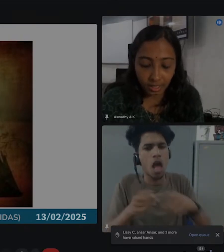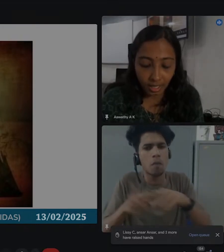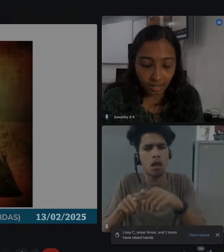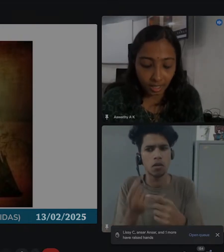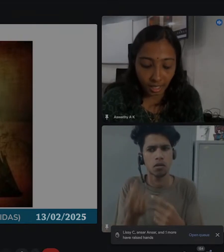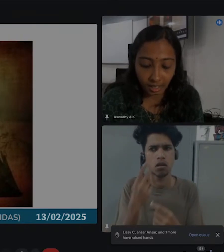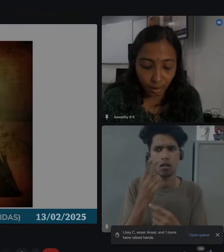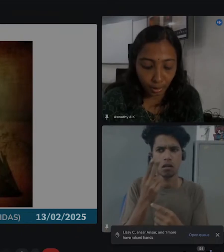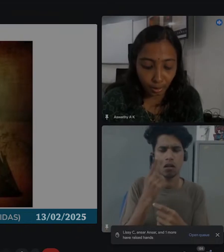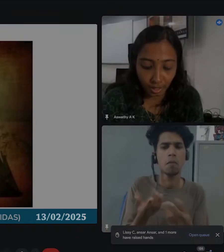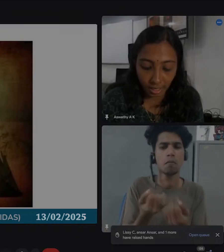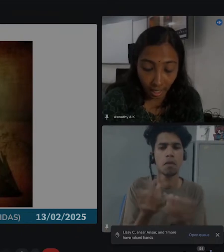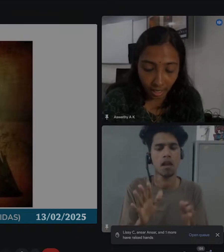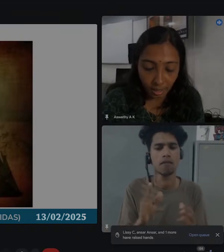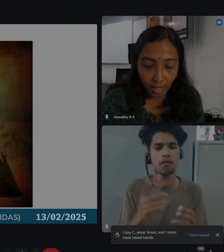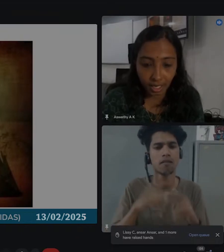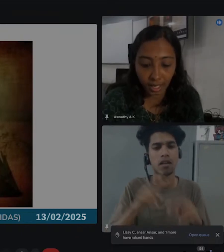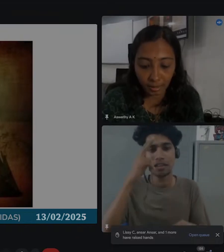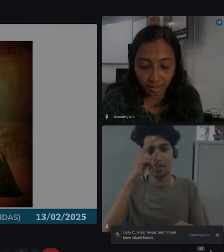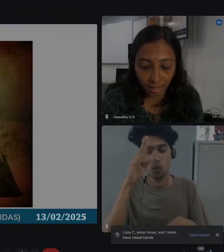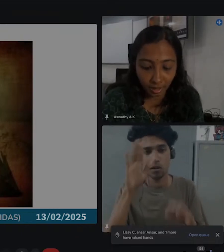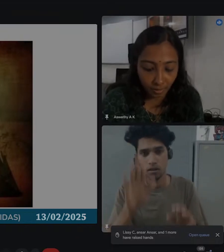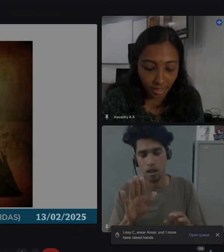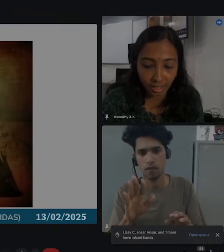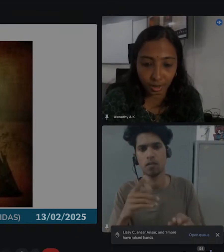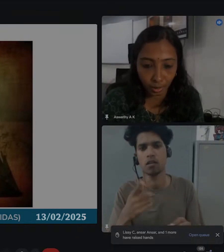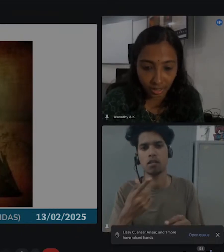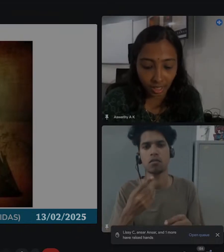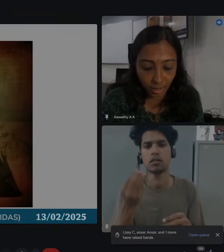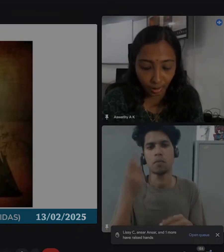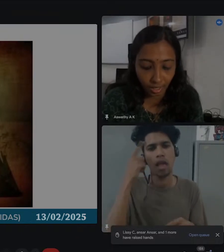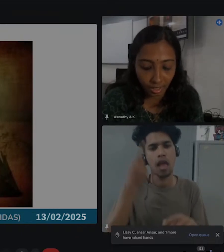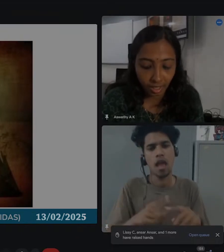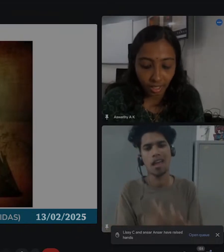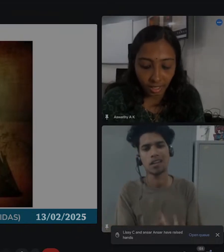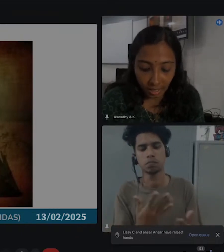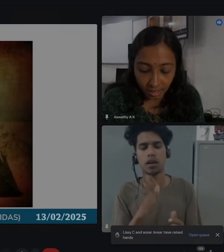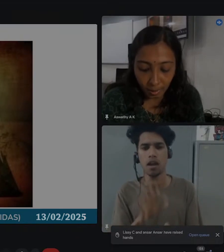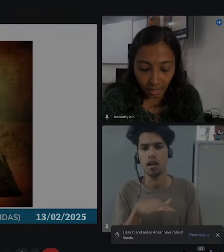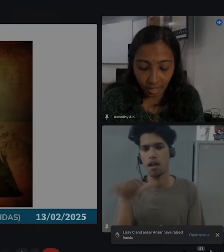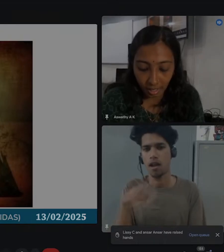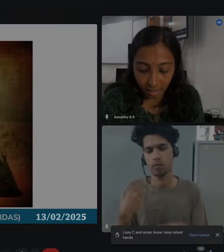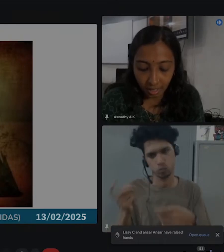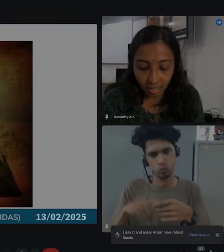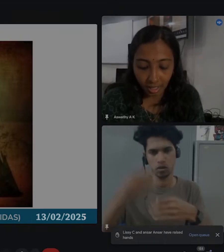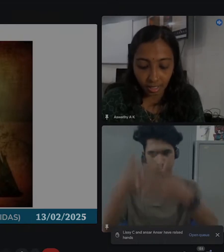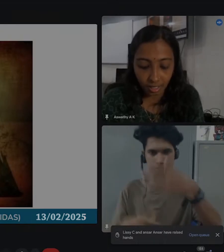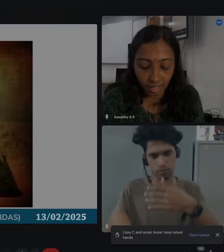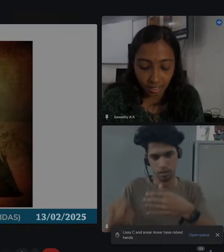സംശയങ്ങൾക്ക് ഉത്തരം നൽകുന്നതിനായി നമുക്കൊരു അതാത് മേഖലകളിൽ പ്രവർത്തിക്കുന്ന വിദഗ്ധർ ജോയിൻ ചെയ്തിട്ടുണ്ട്.